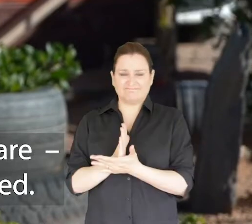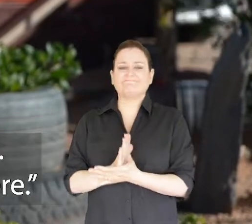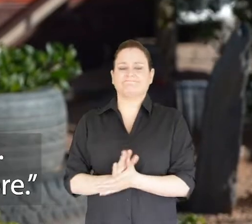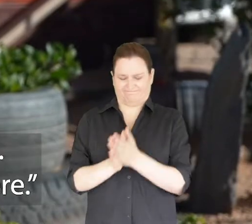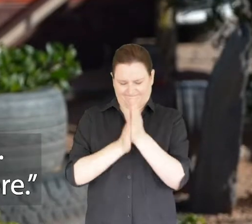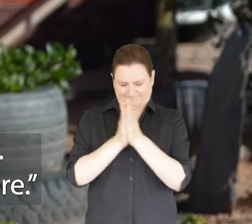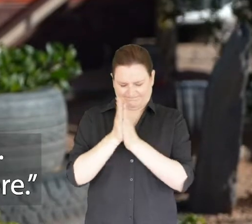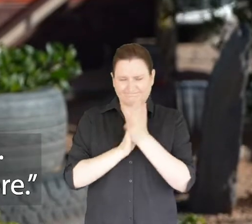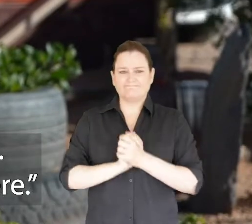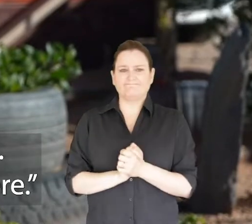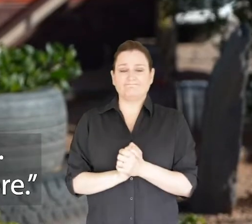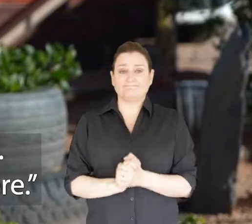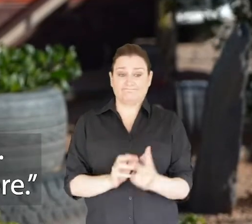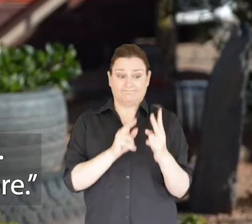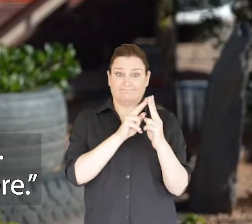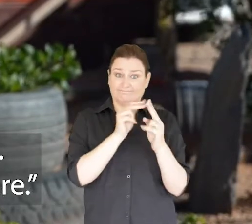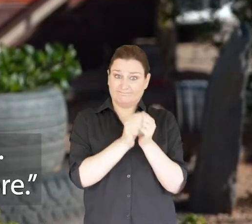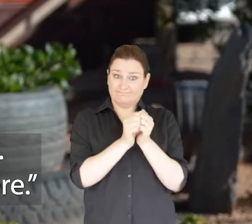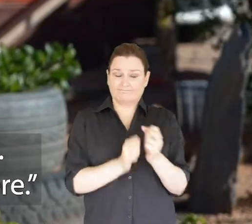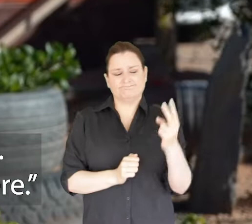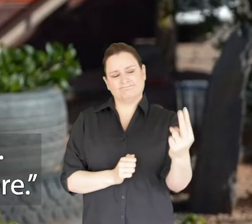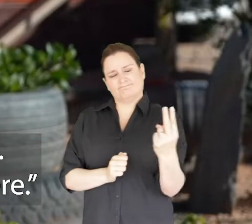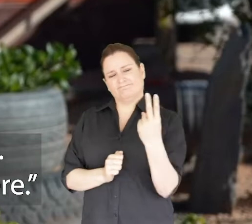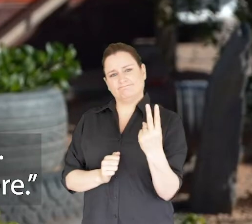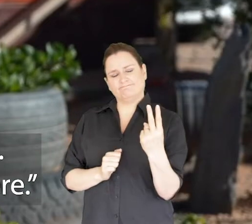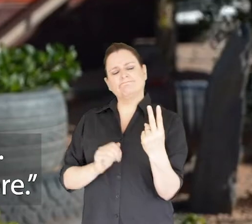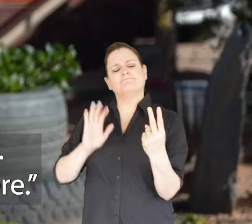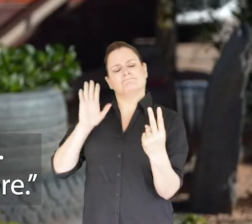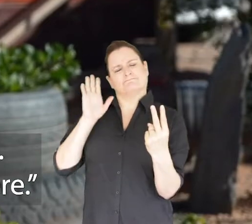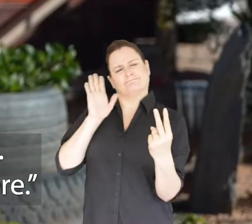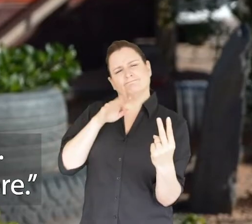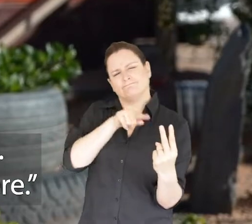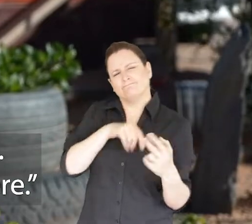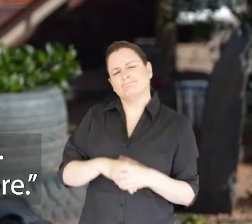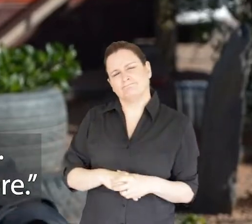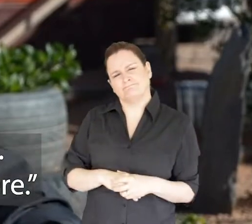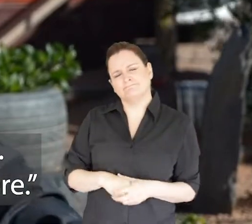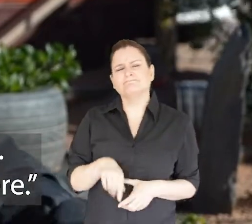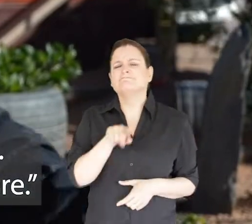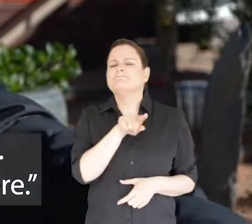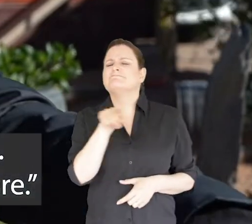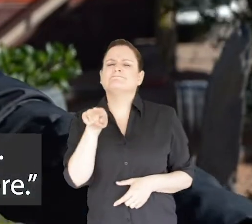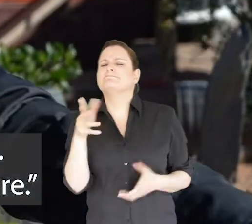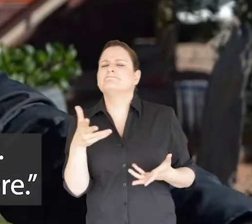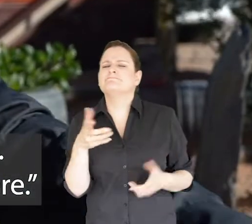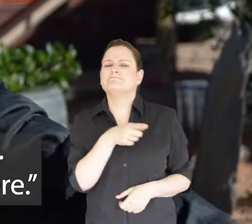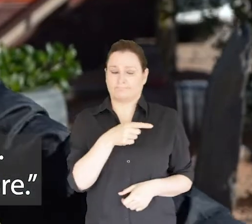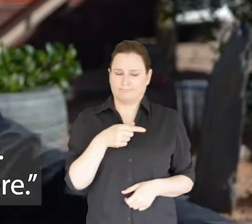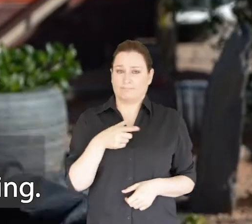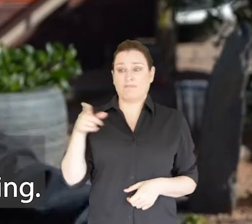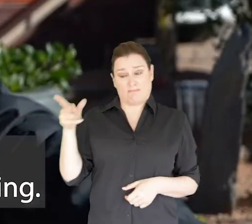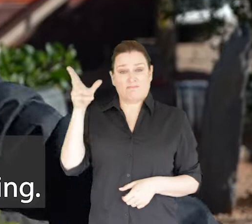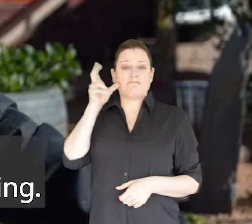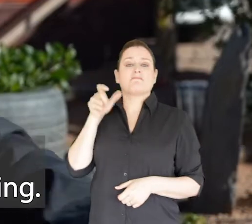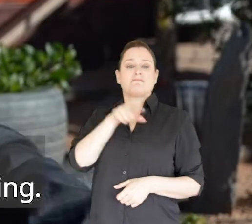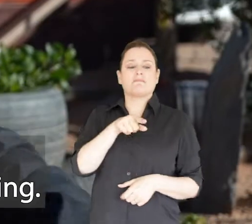begrawe. Waar so? Ja, waar. Ouma moest dan met die ouma gekom. Ouma moest maar sy Petrus maak daar op.